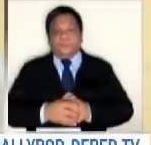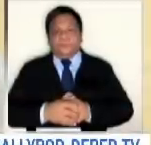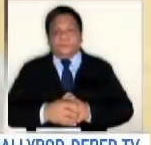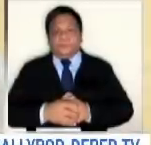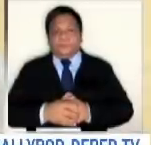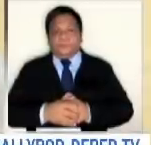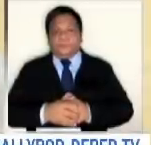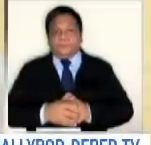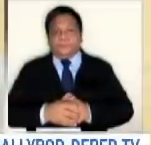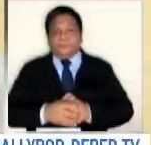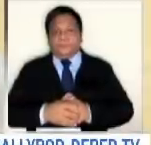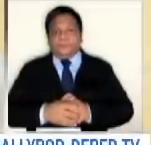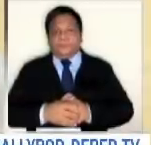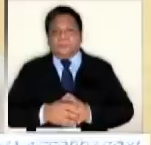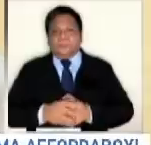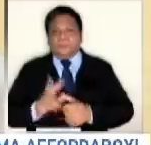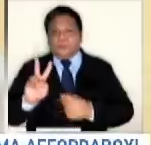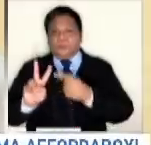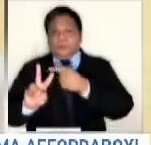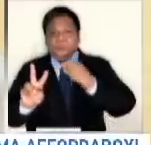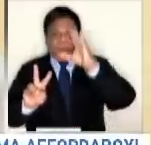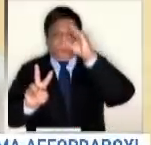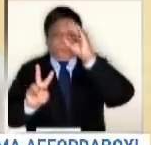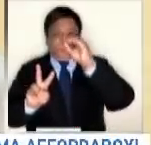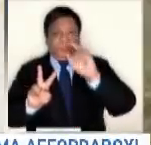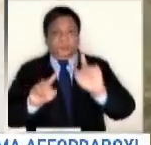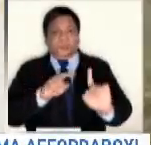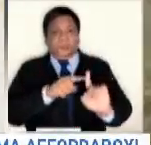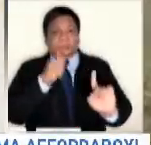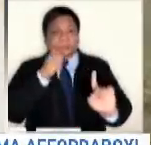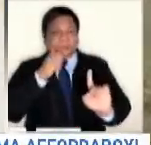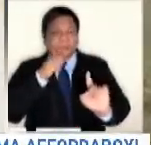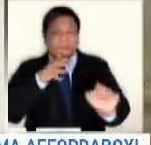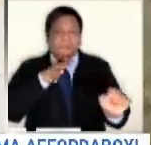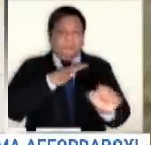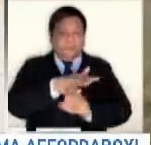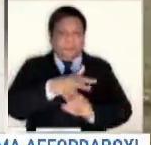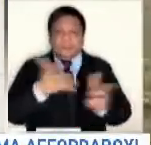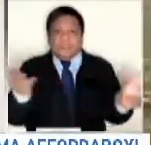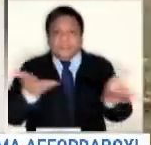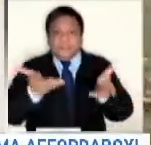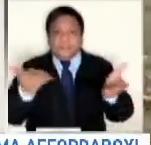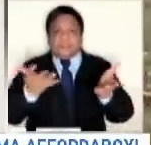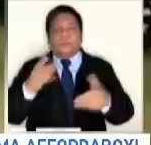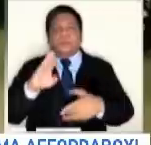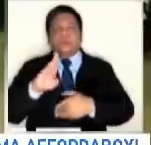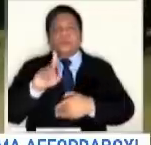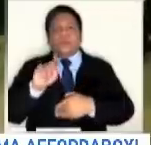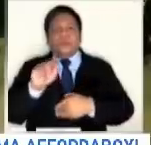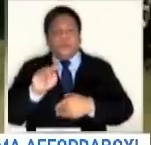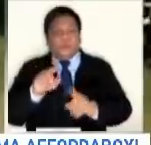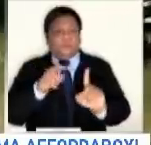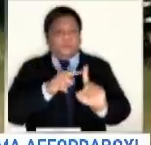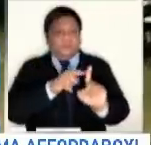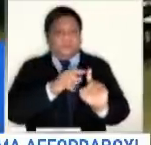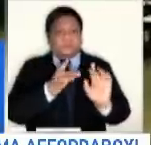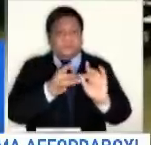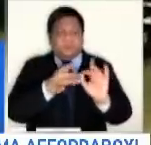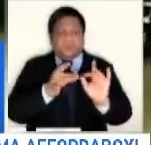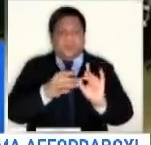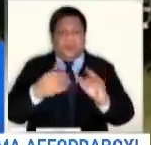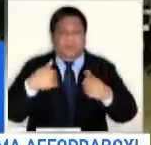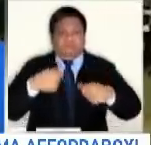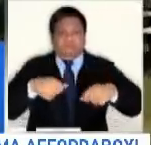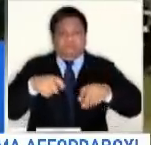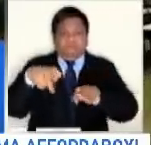Ginahasa ng dalawang lalaki ang isang babae sa Butuan City. Ayon sa biktima, pauwi na siya noon sakay ng habal-habal nang harangin ng dalawang lalaking